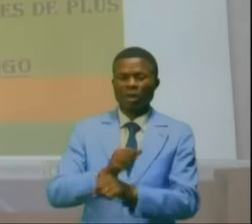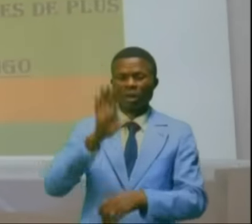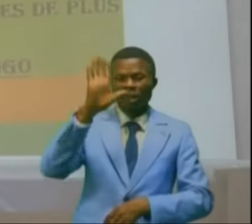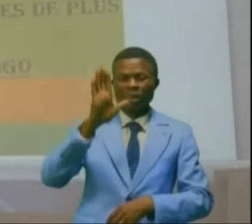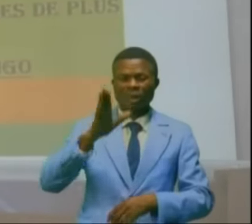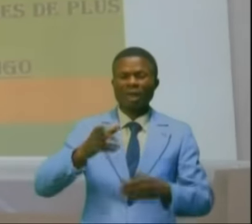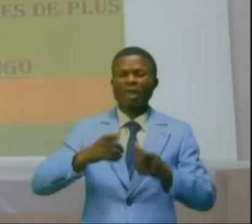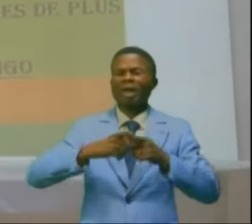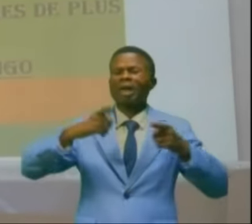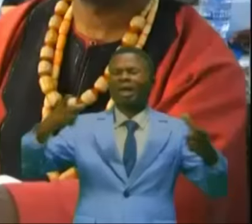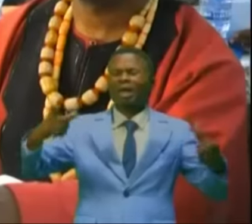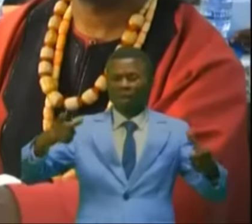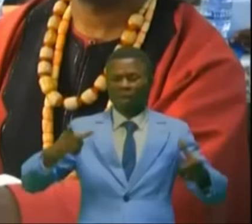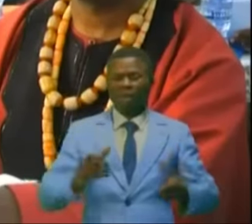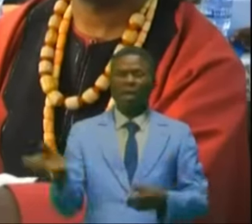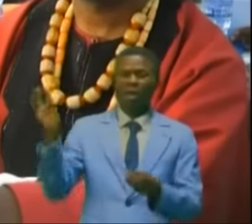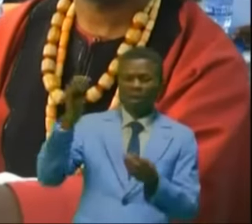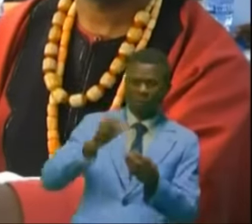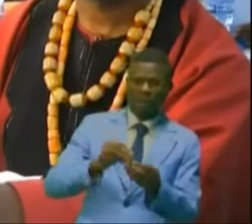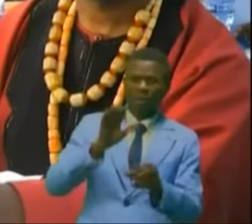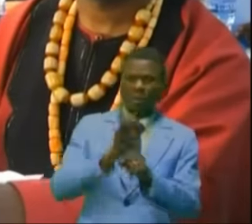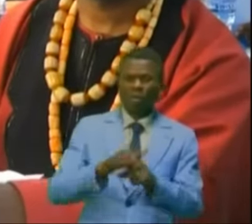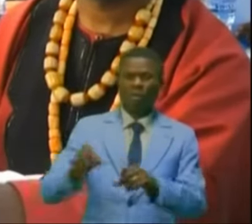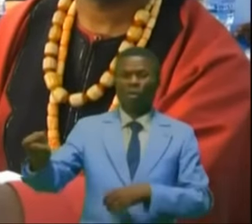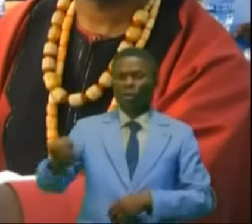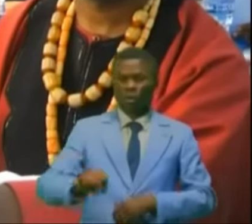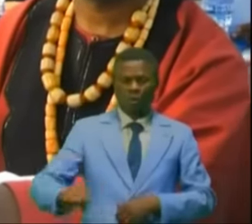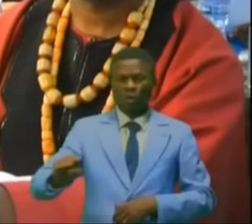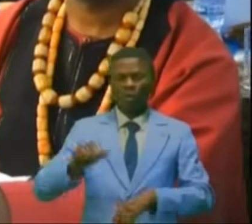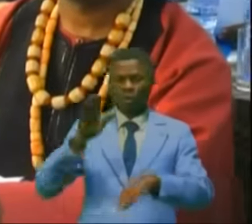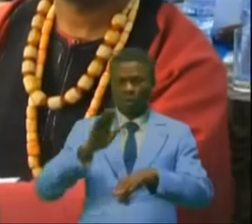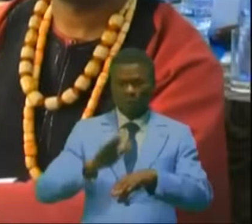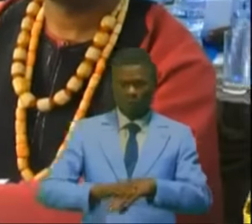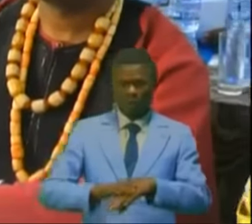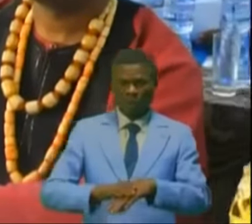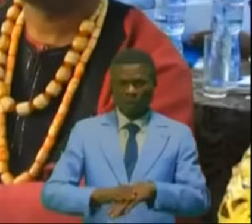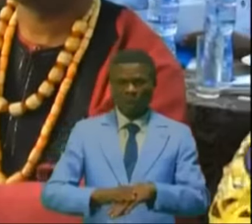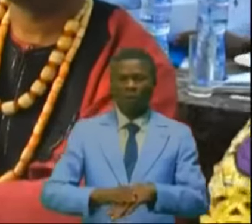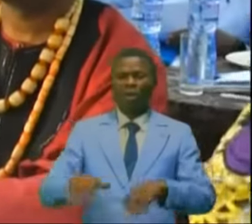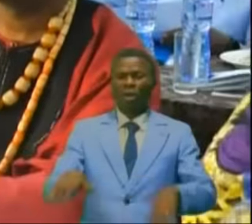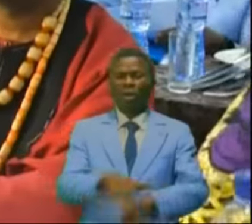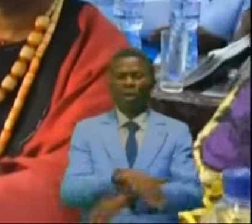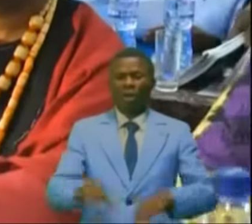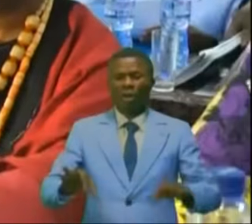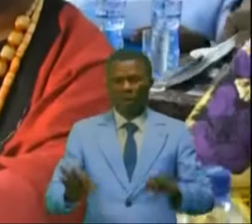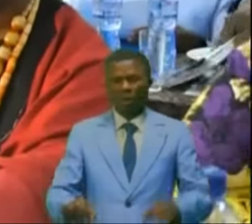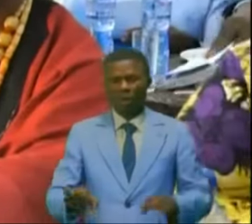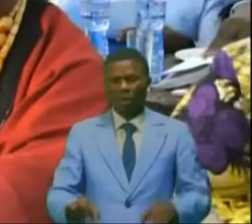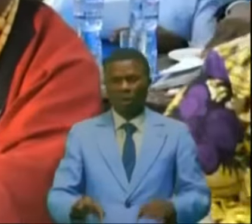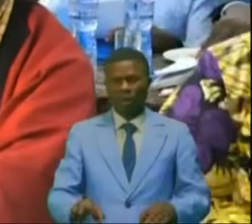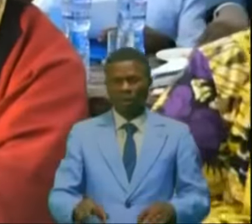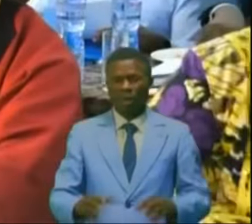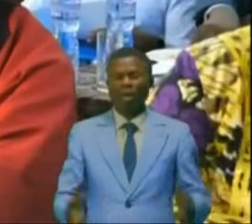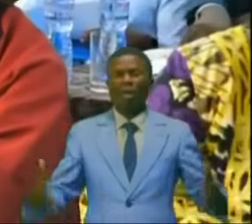hectares en impliquant les différents secteurs qui touchent au foncier, mieux en harmonisant avec